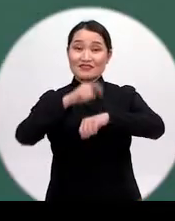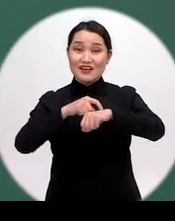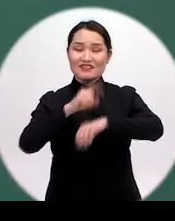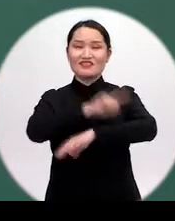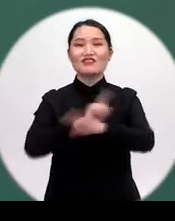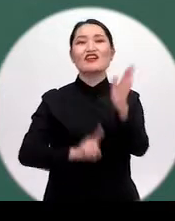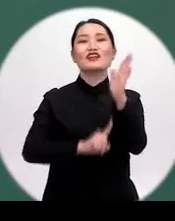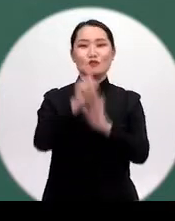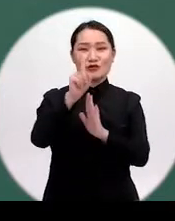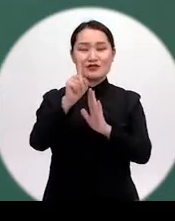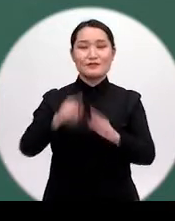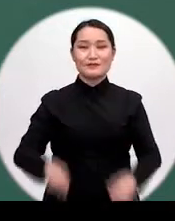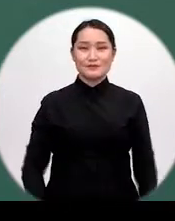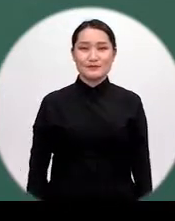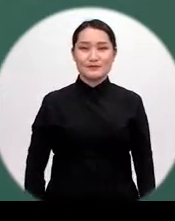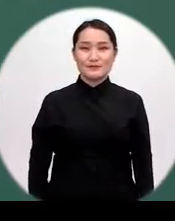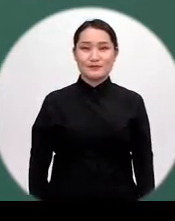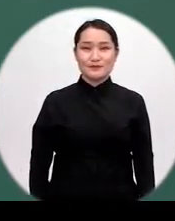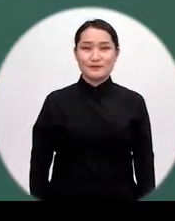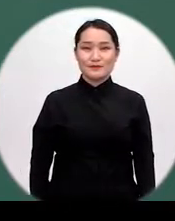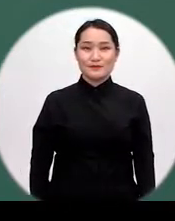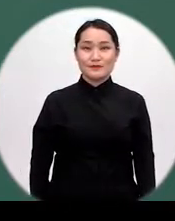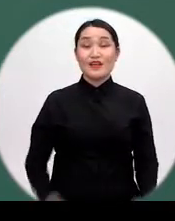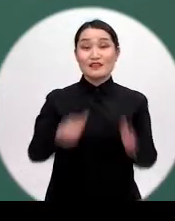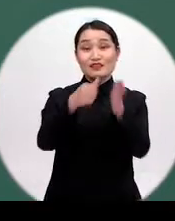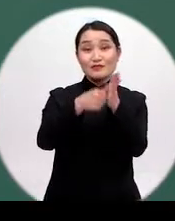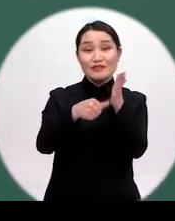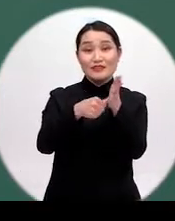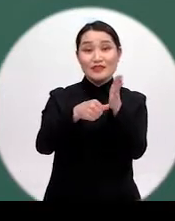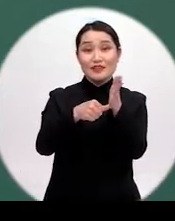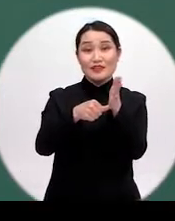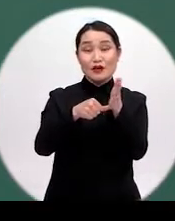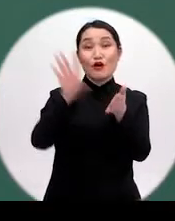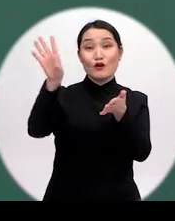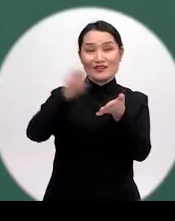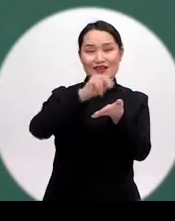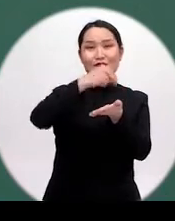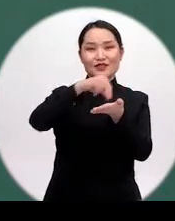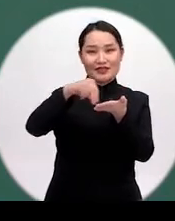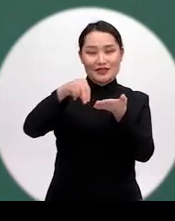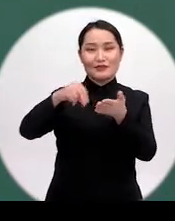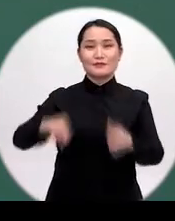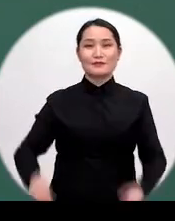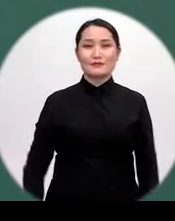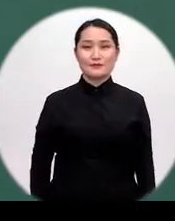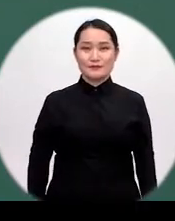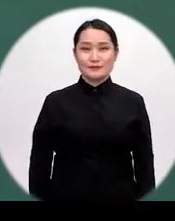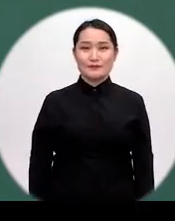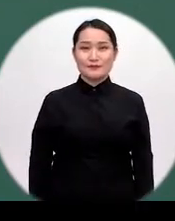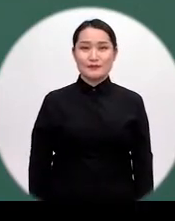хичээлээ эхлүүлсэн байна. За, цагийг бичгтээ ингэж чинь хүүхдүүдээ дэвтэр дээр 7 цаг, 8 цаг.